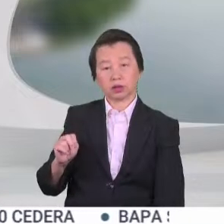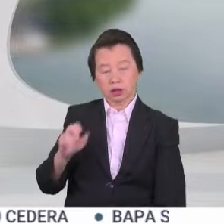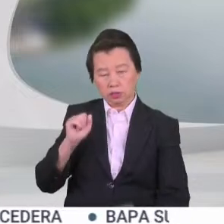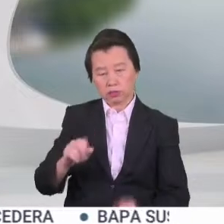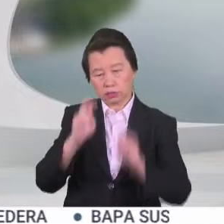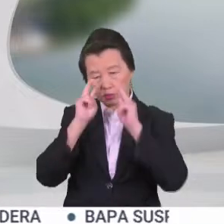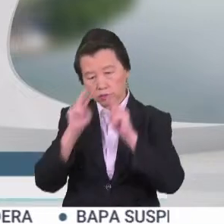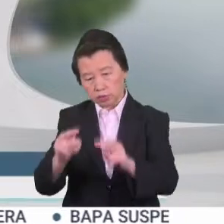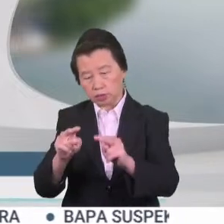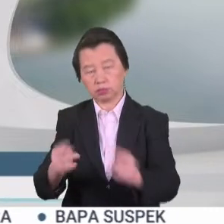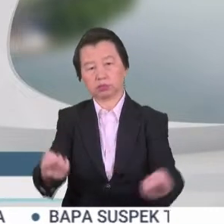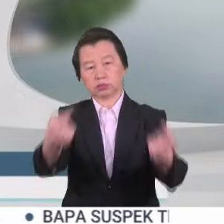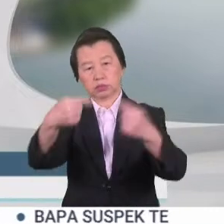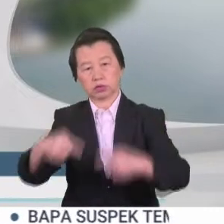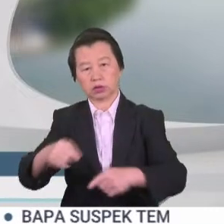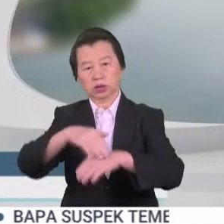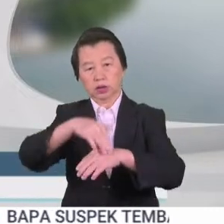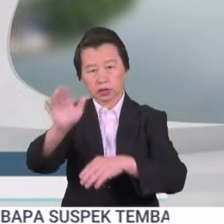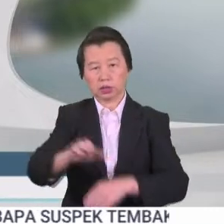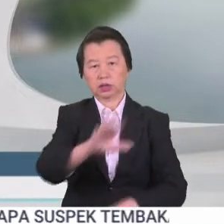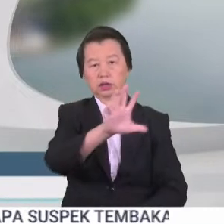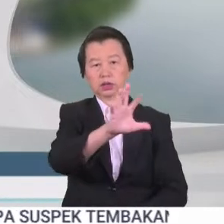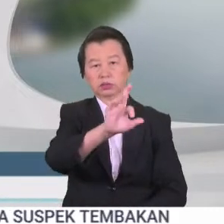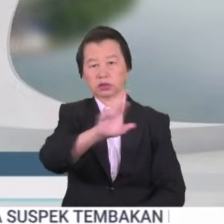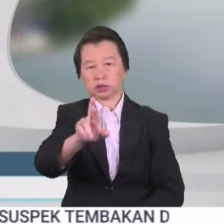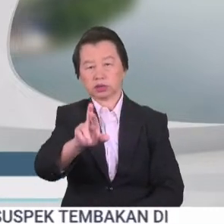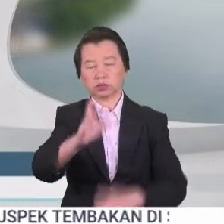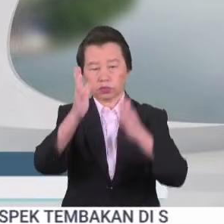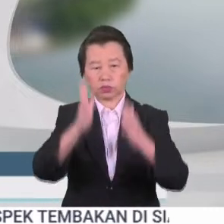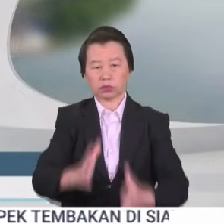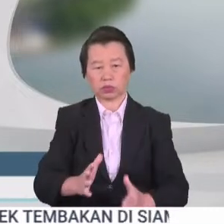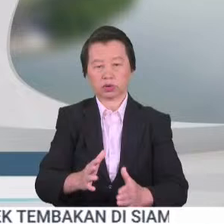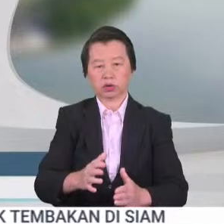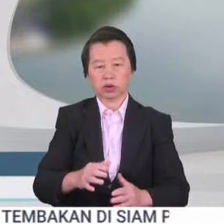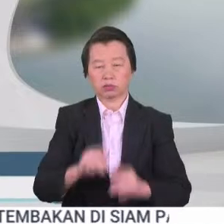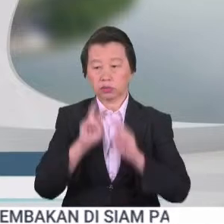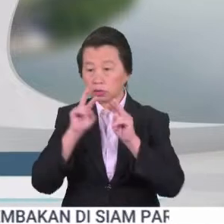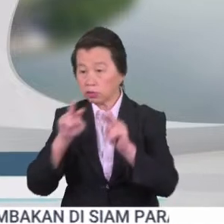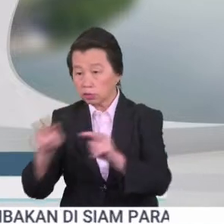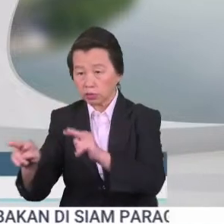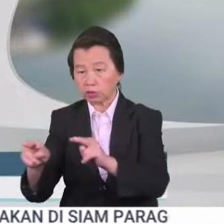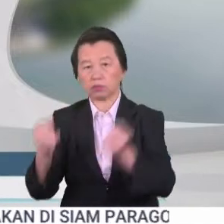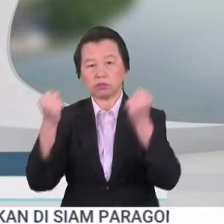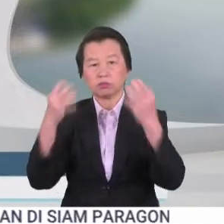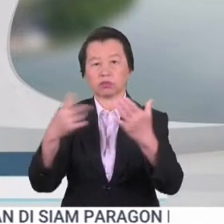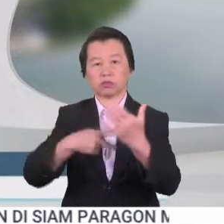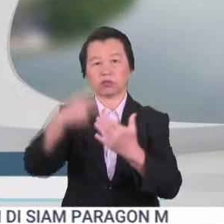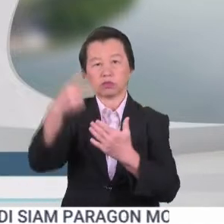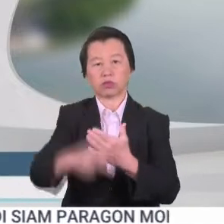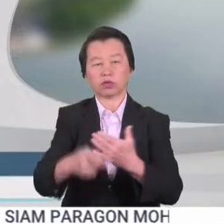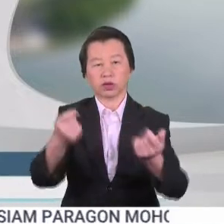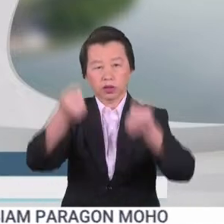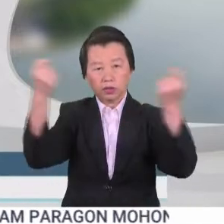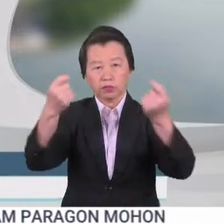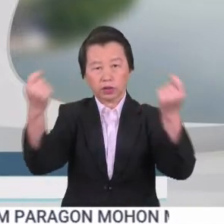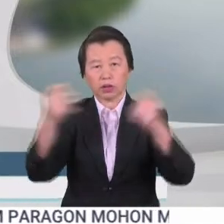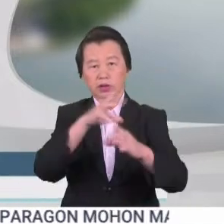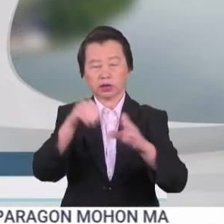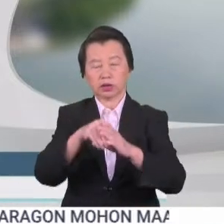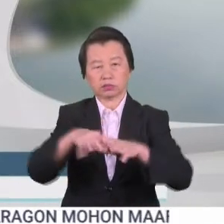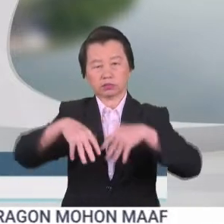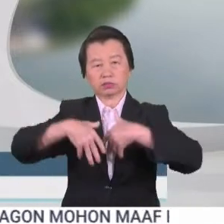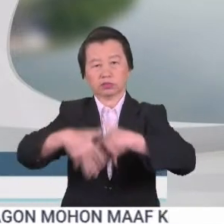dilihat dengan kehadiran lebih 5000 pengunjung menyaksikan pelbagai pengisian festival termasuk